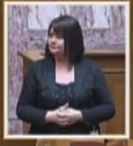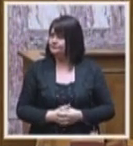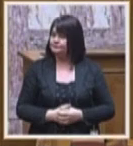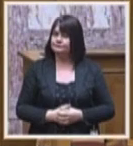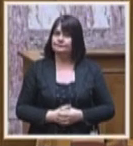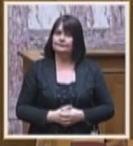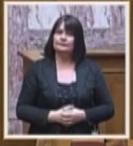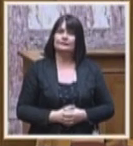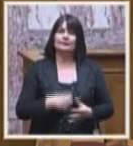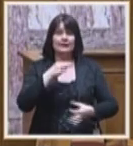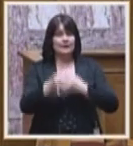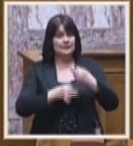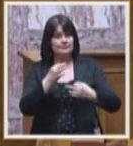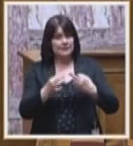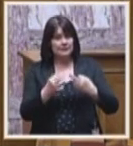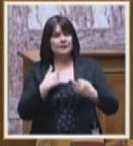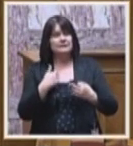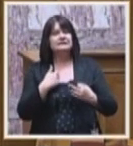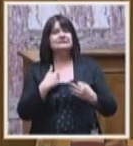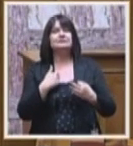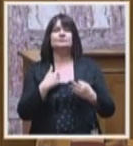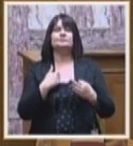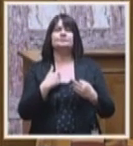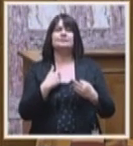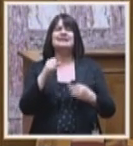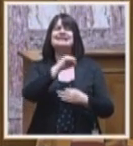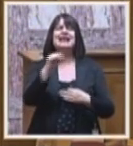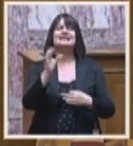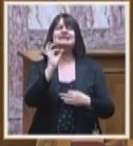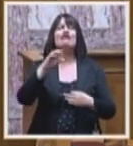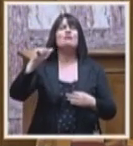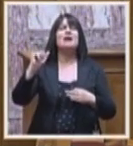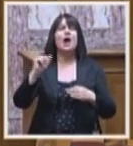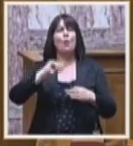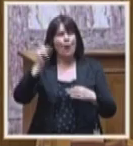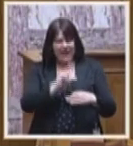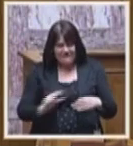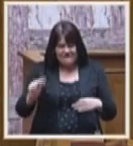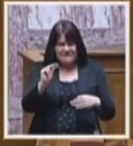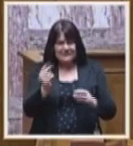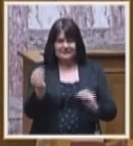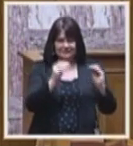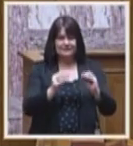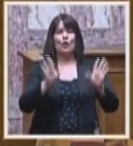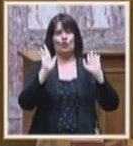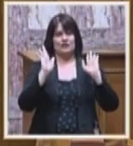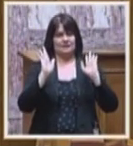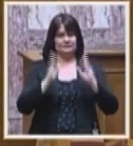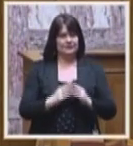Πείσαμε να μην ισχύσει η γενικευμένη μετάταξη όλων των προϊόντων στο υψηλότερο συντελεστή ΦΠΑ, όπως ήταν η αρχική πρόβλεψη του